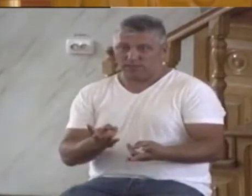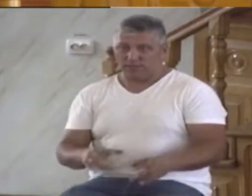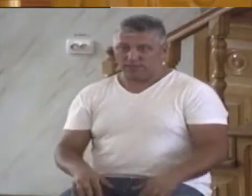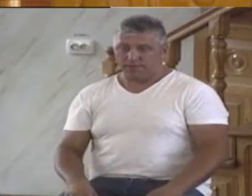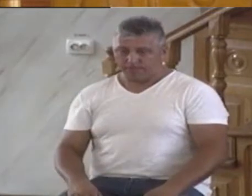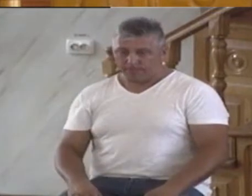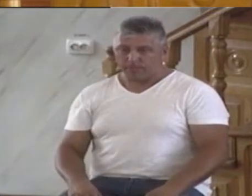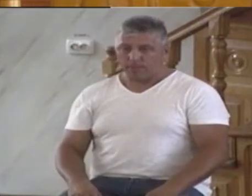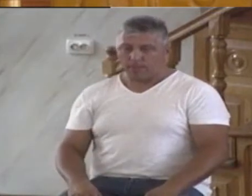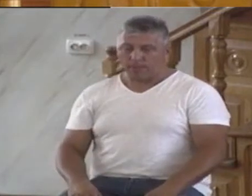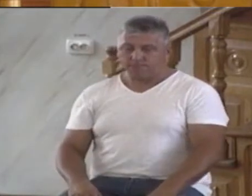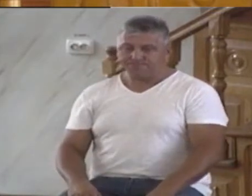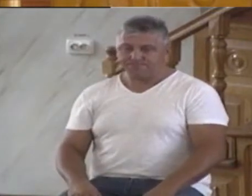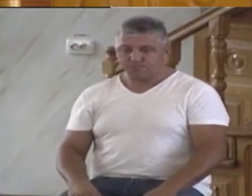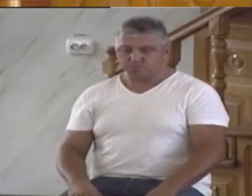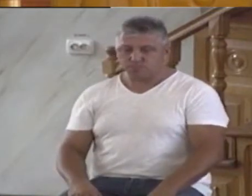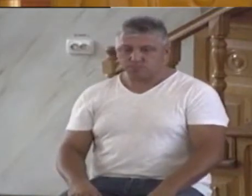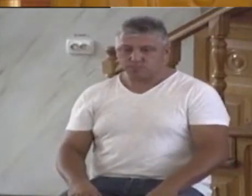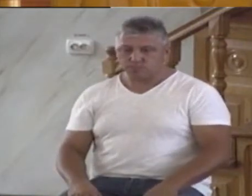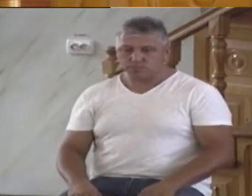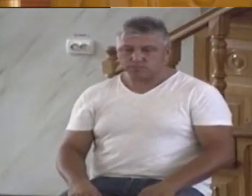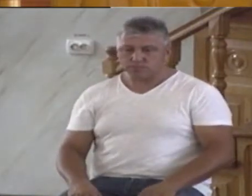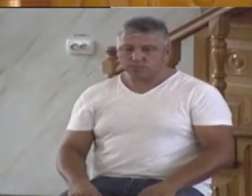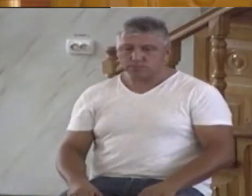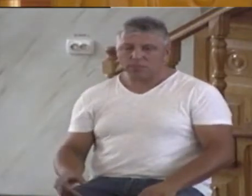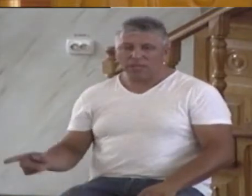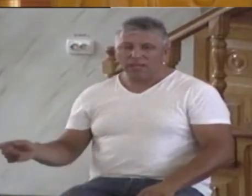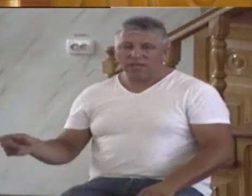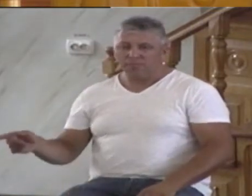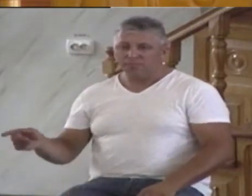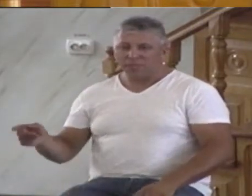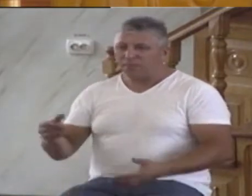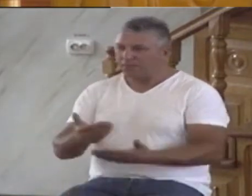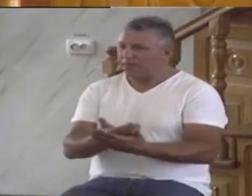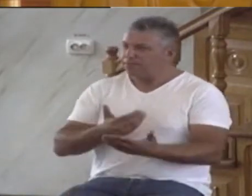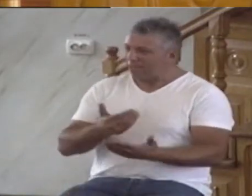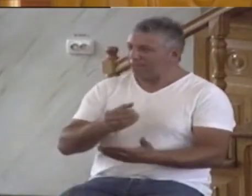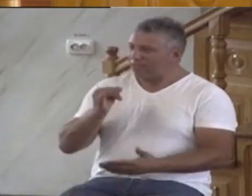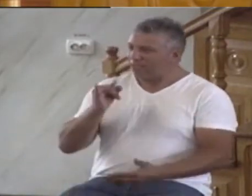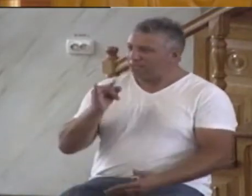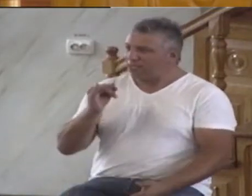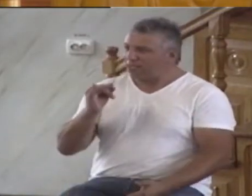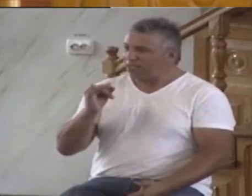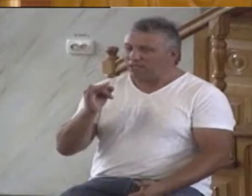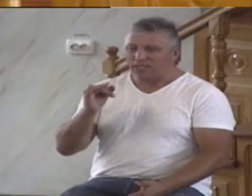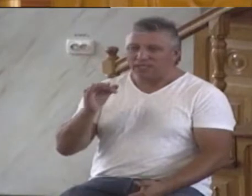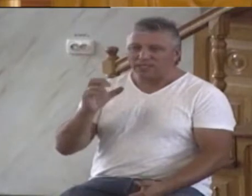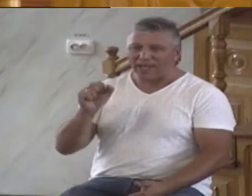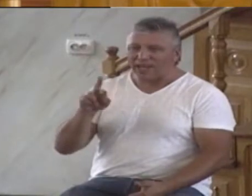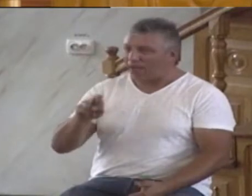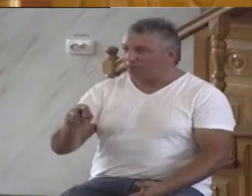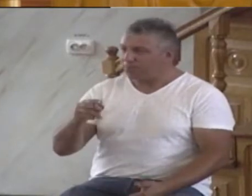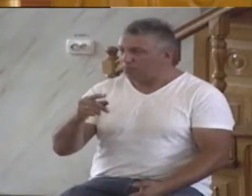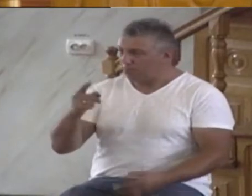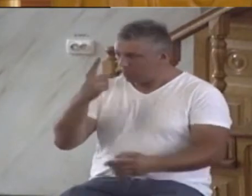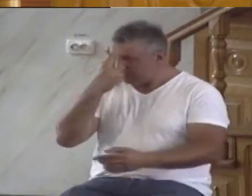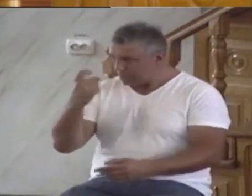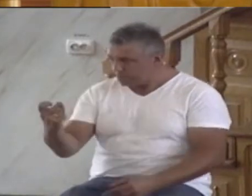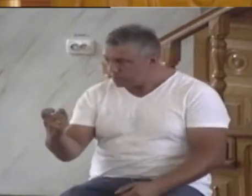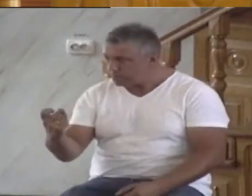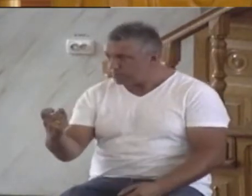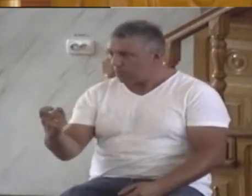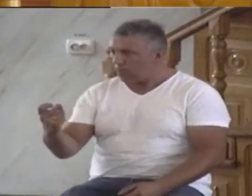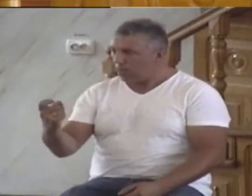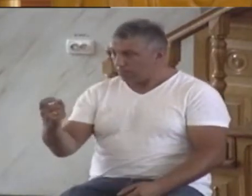пророк Исаия, глас вопиющего в пустыне, вернее, Христос о нем свидетельствовал: «Приготовьте